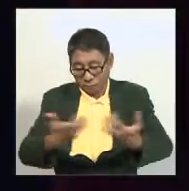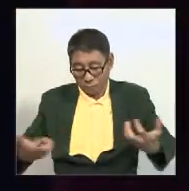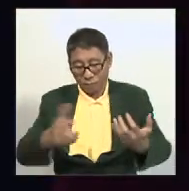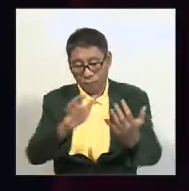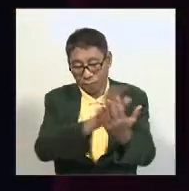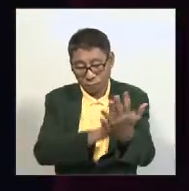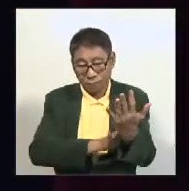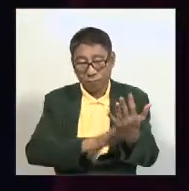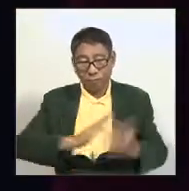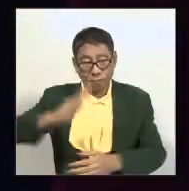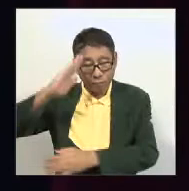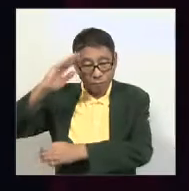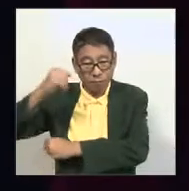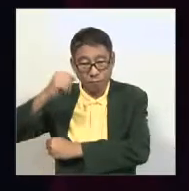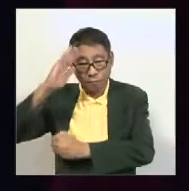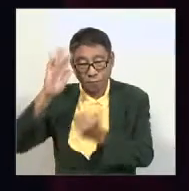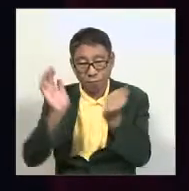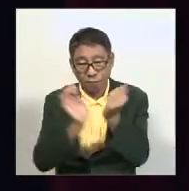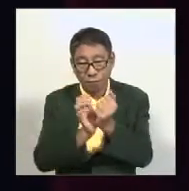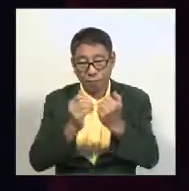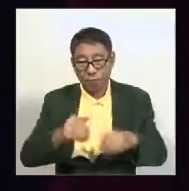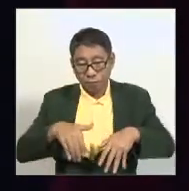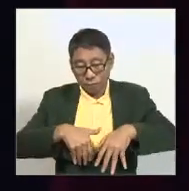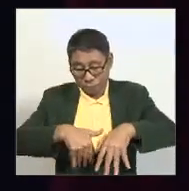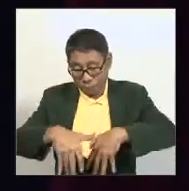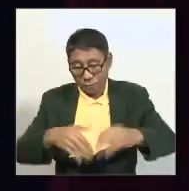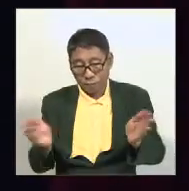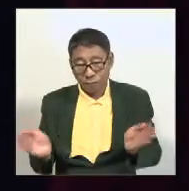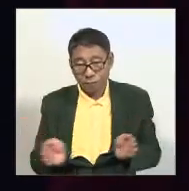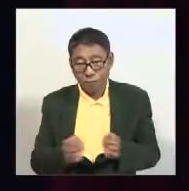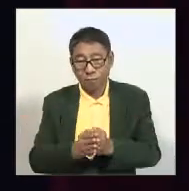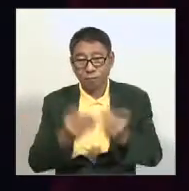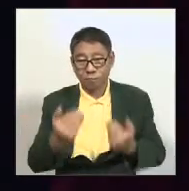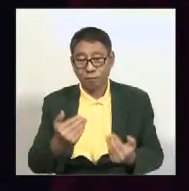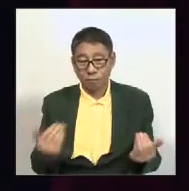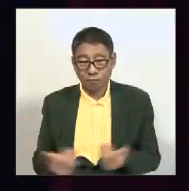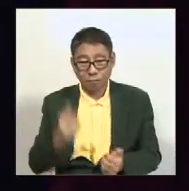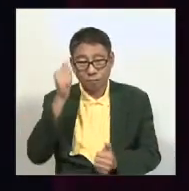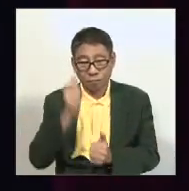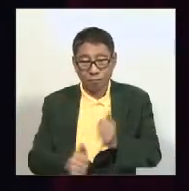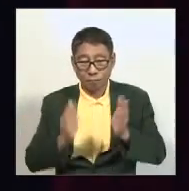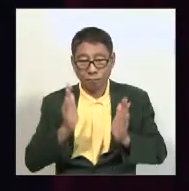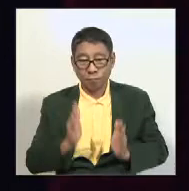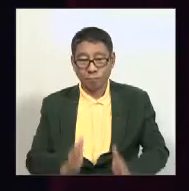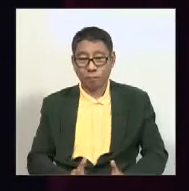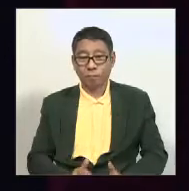แดนและทหารตำรวจข้าราชการจะอยู่ข้างประชาชนเพราะเป็นลูกหลานของทุกคนครับ